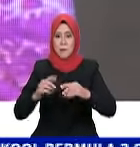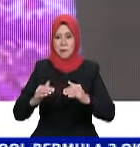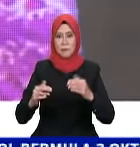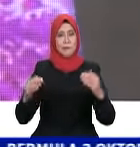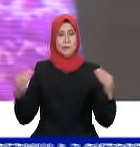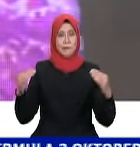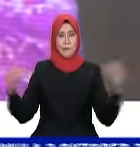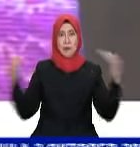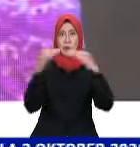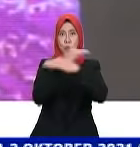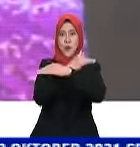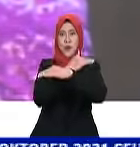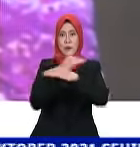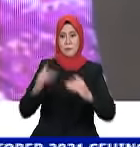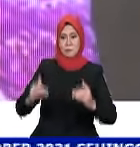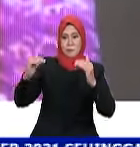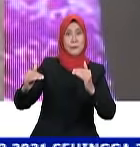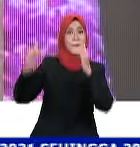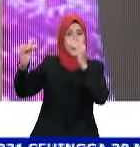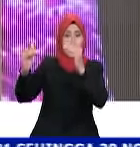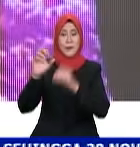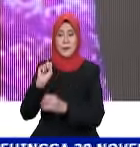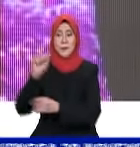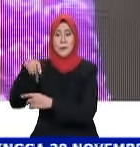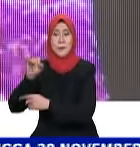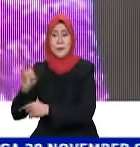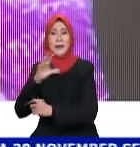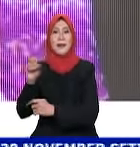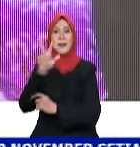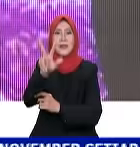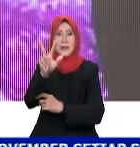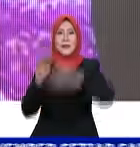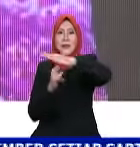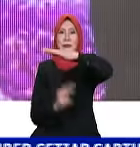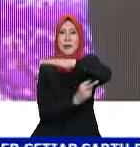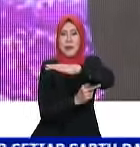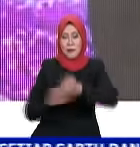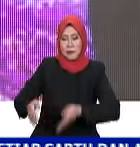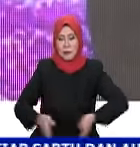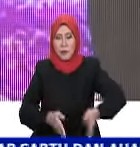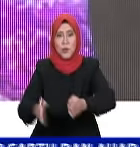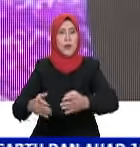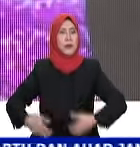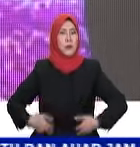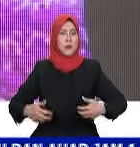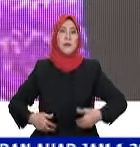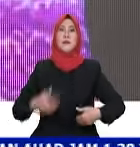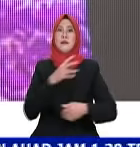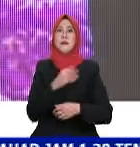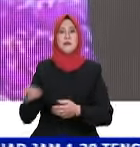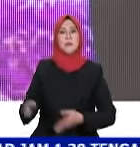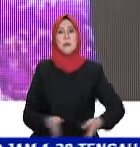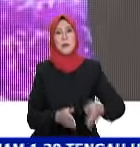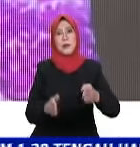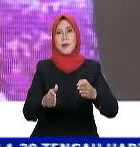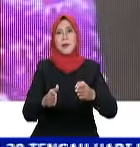bertingkat di Sapi Nangoh dan tiga jambatan di Sungai Monyet, Sungai Muanat dan